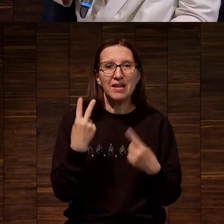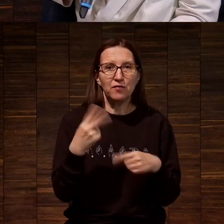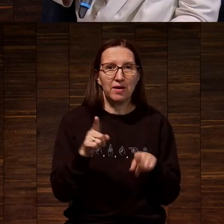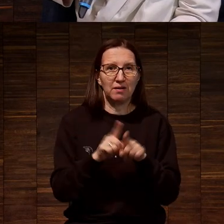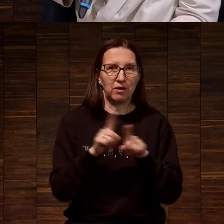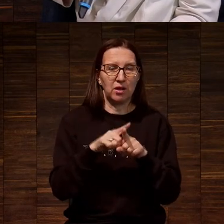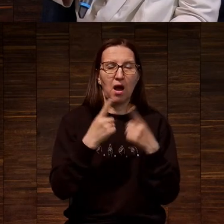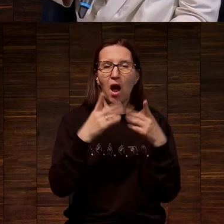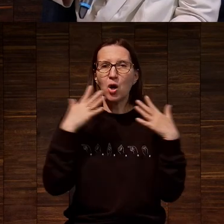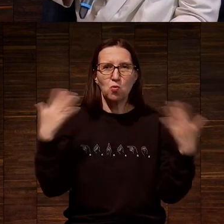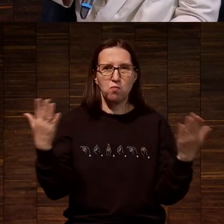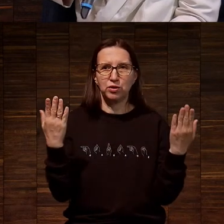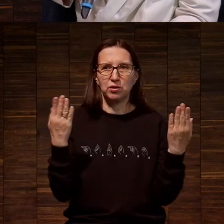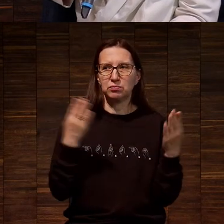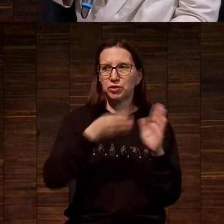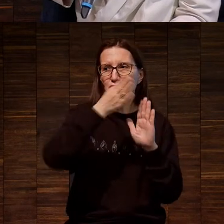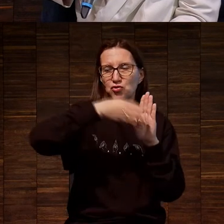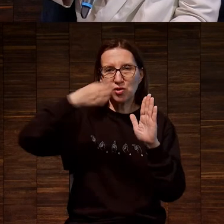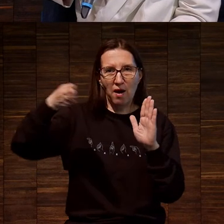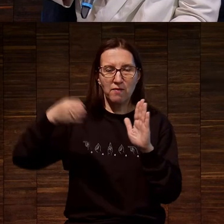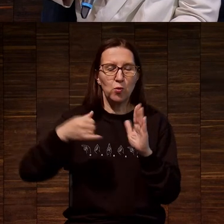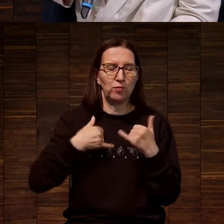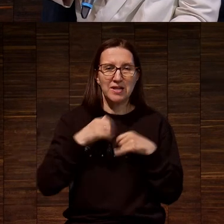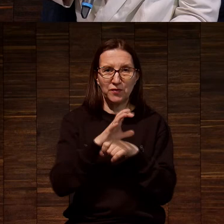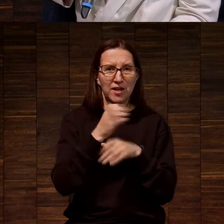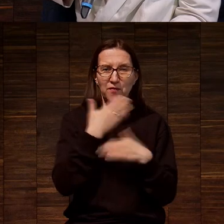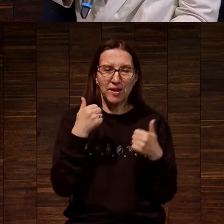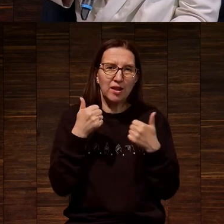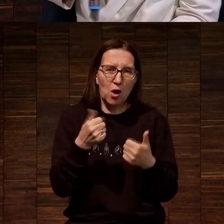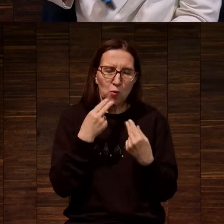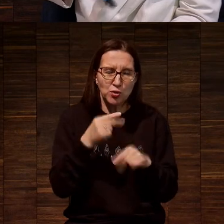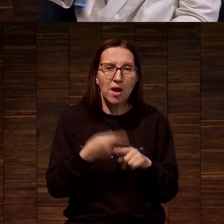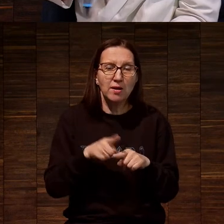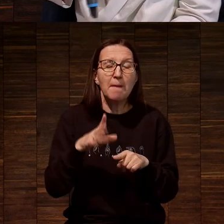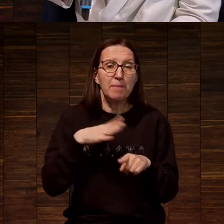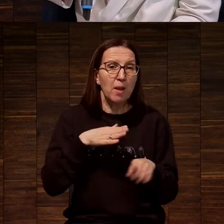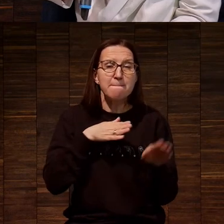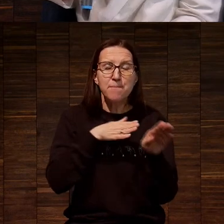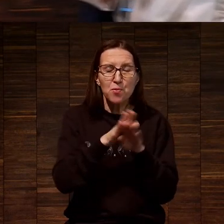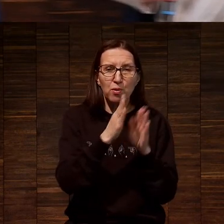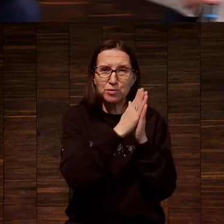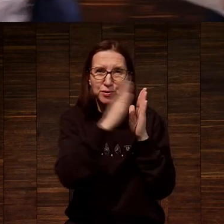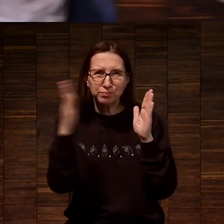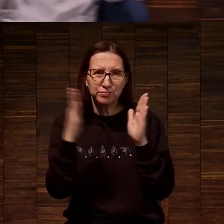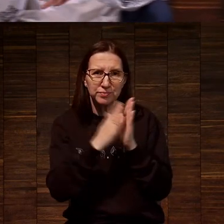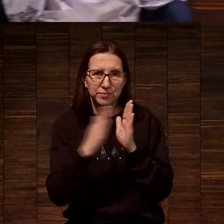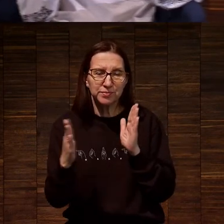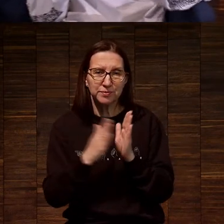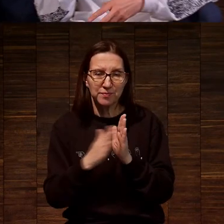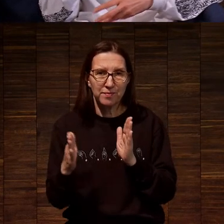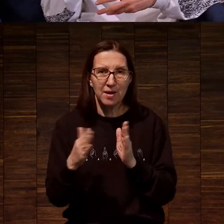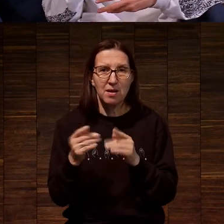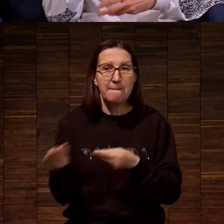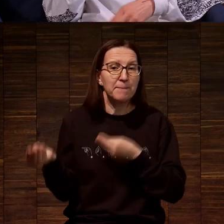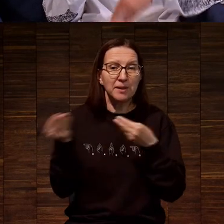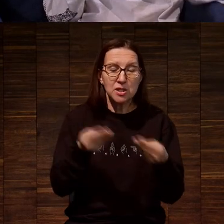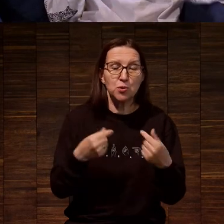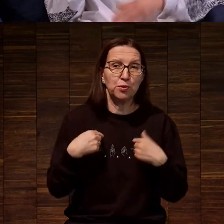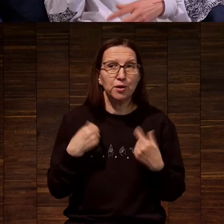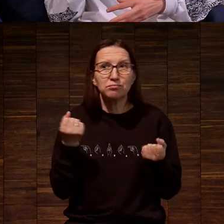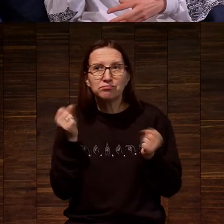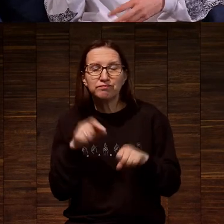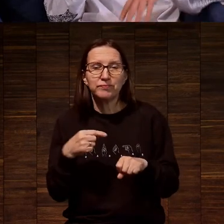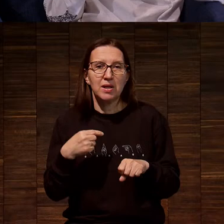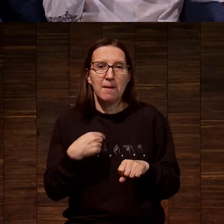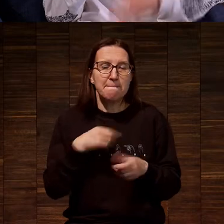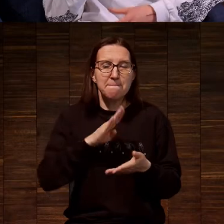гигантских шкафа, куда у нас нет фотографии хорошей, которая была полностью заполнена работами, принесенными случайными художниками, на